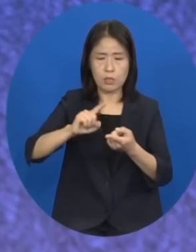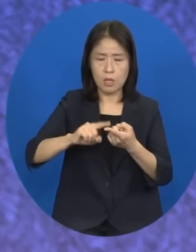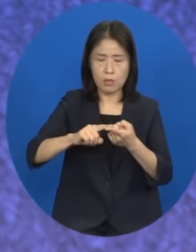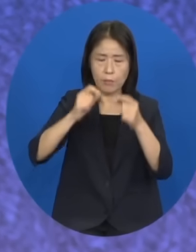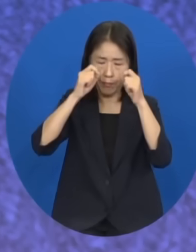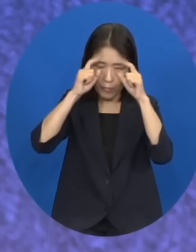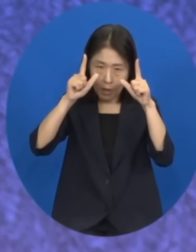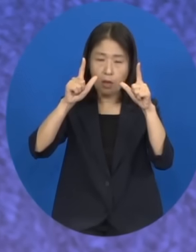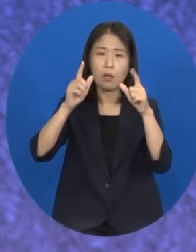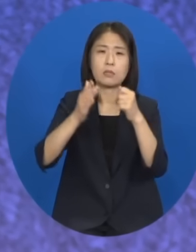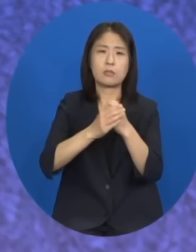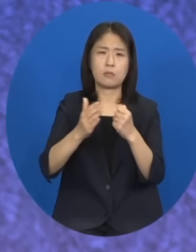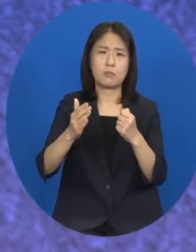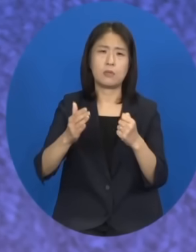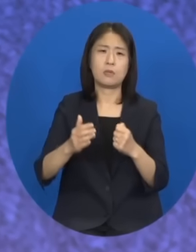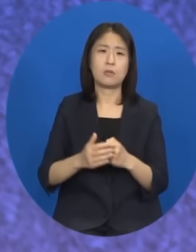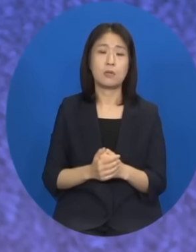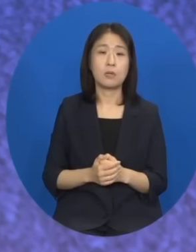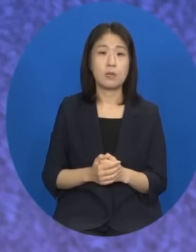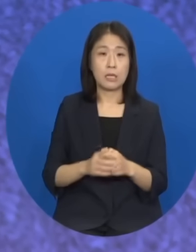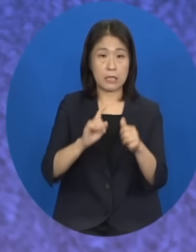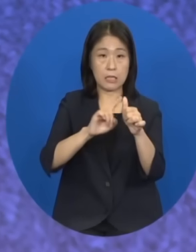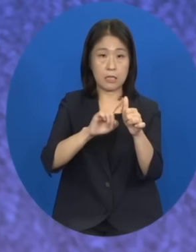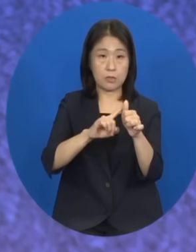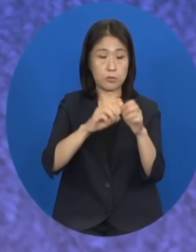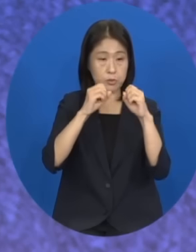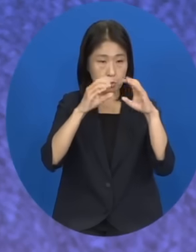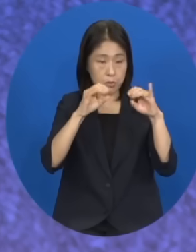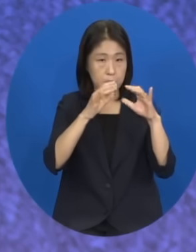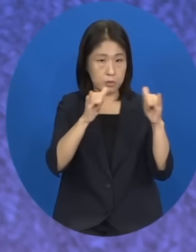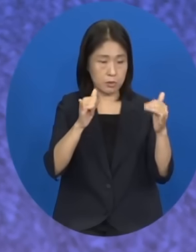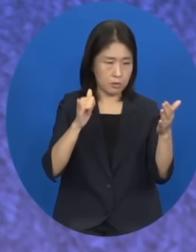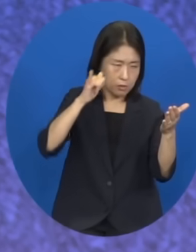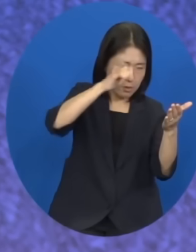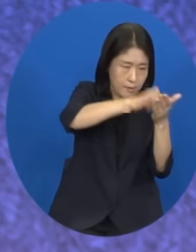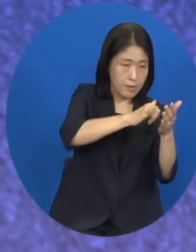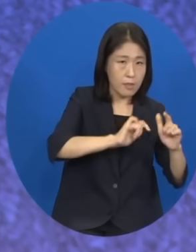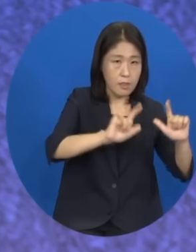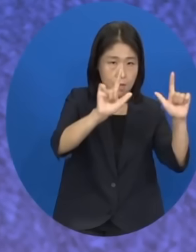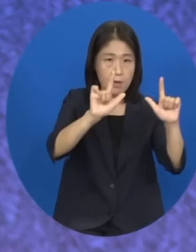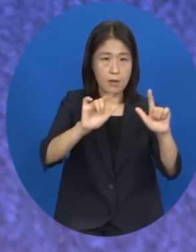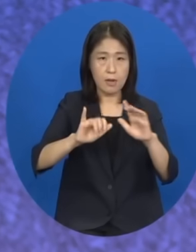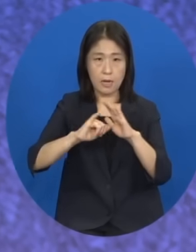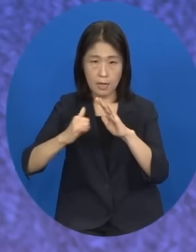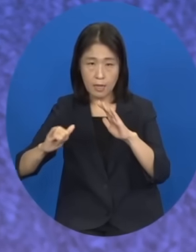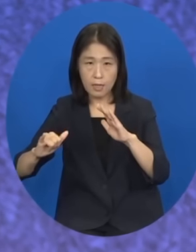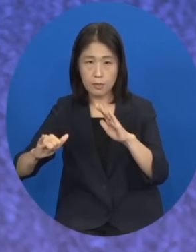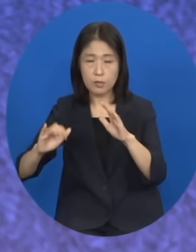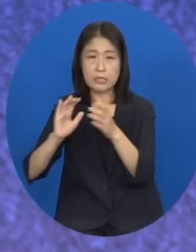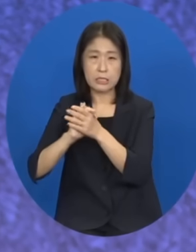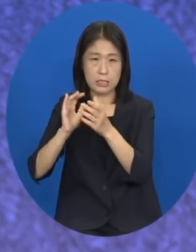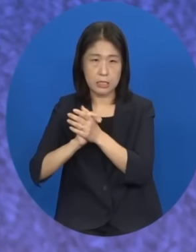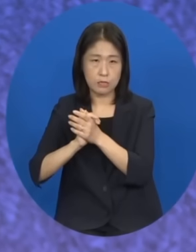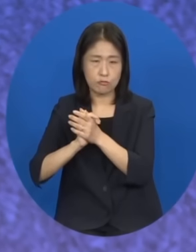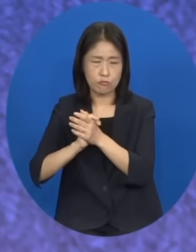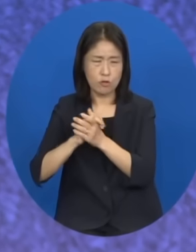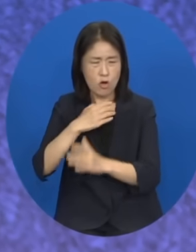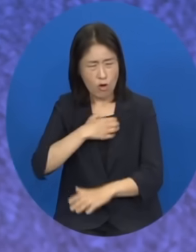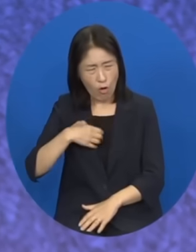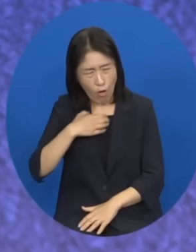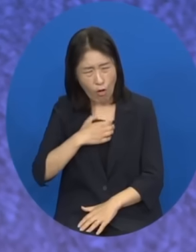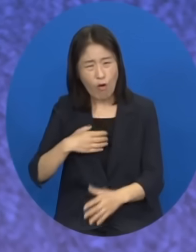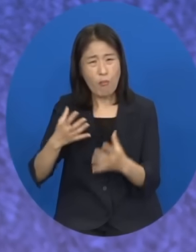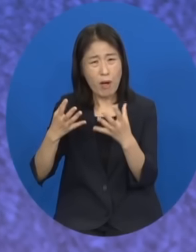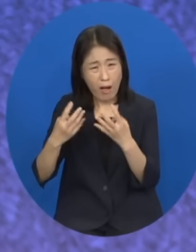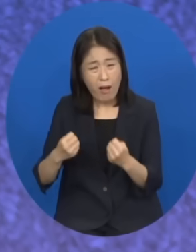거예요. 그가 선교사로 떠나는 날 가족들이나 친구들이 다 얼마나 걱정이